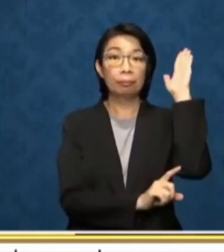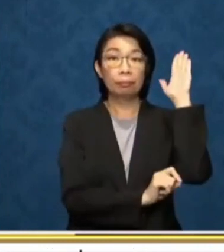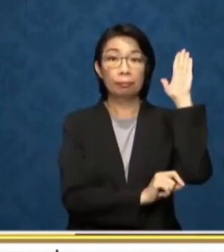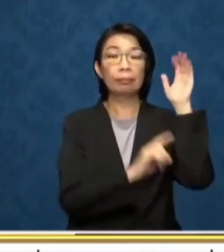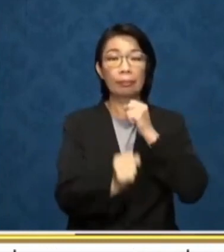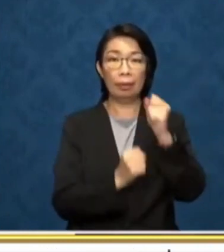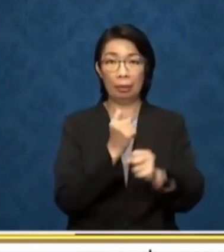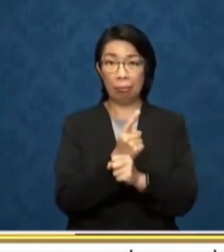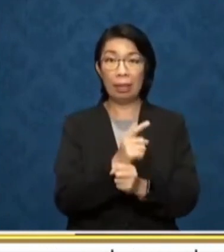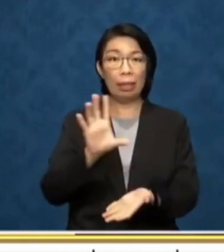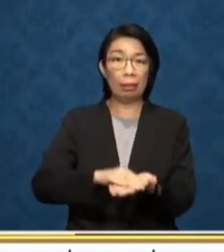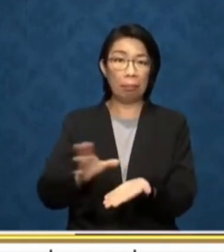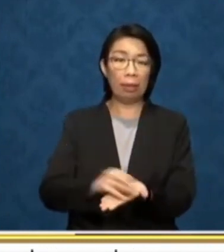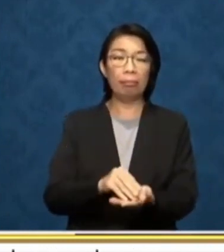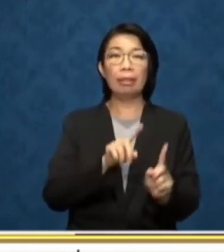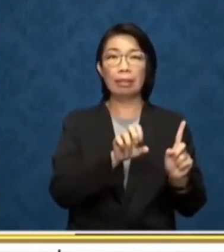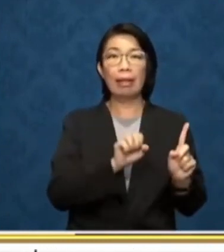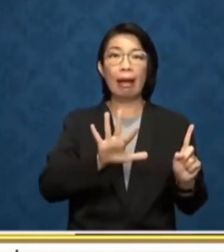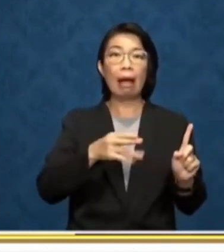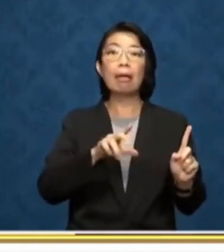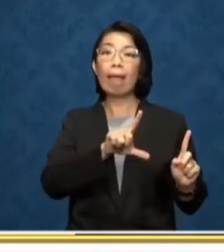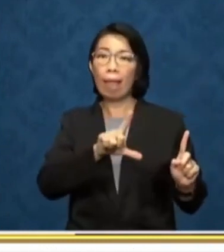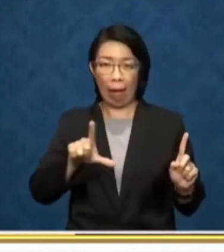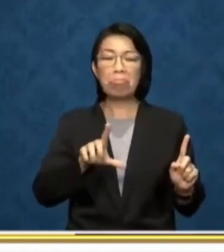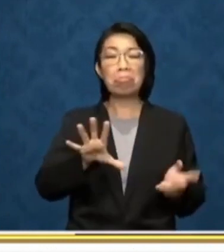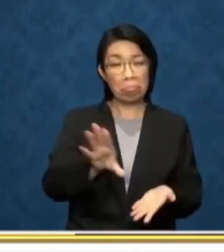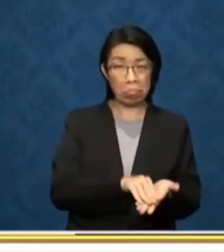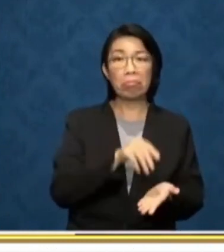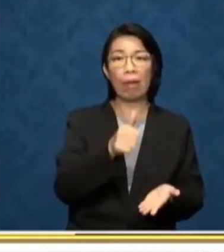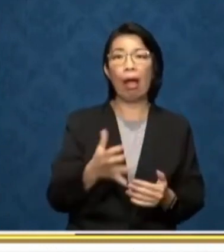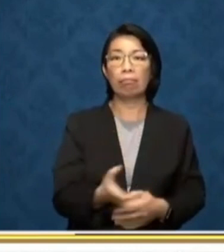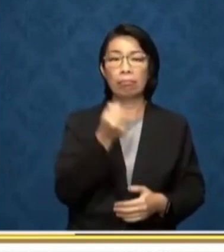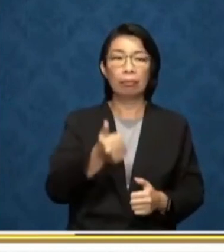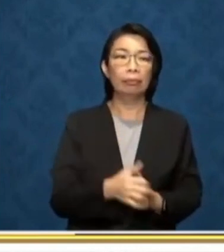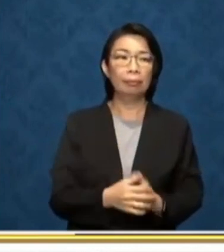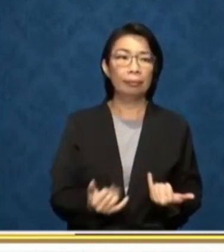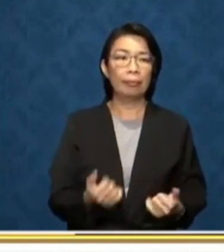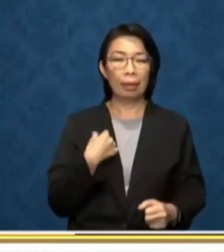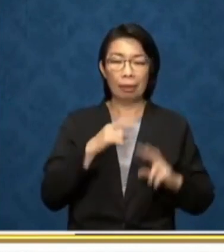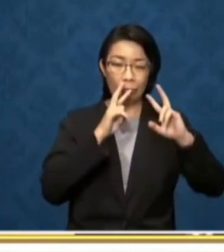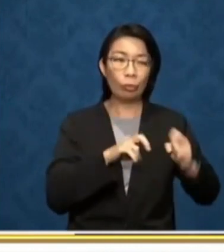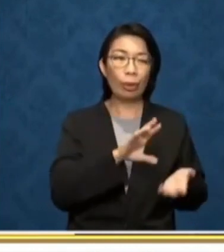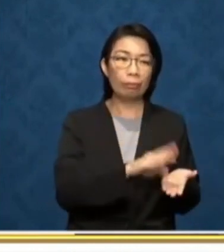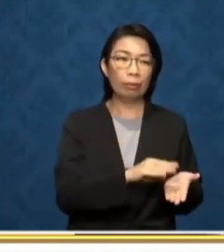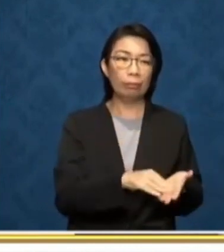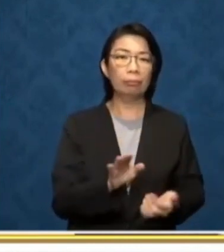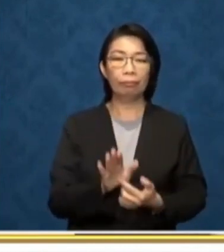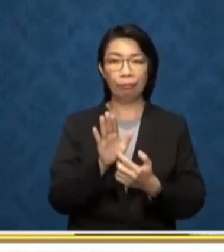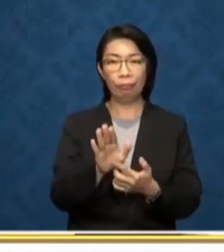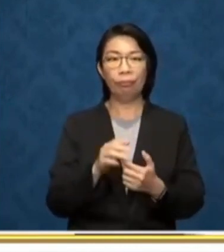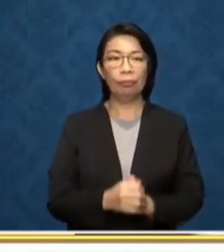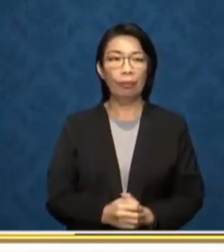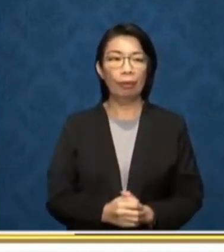ละ 150,000 ล้านนี่ผมต้องขออ้างดร.สังสิทธิ์นะครับถ้าไม่ทำวิจัยมันเนี่ยก็เฉพา